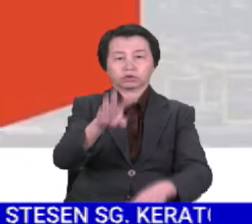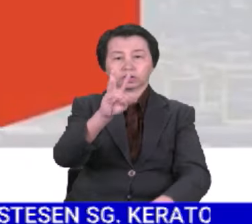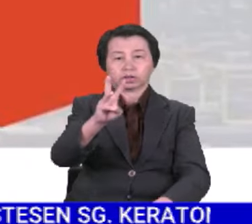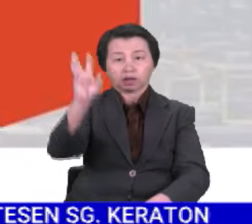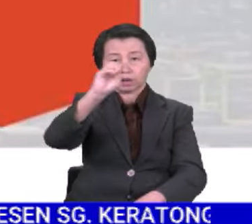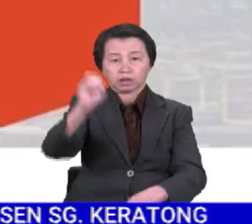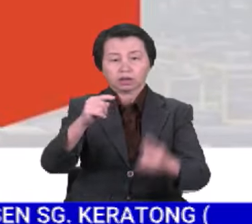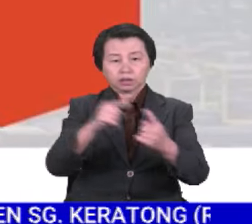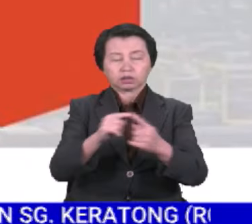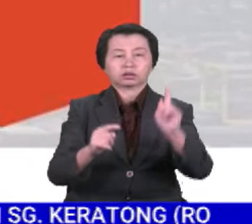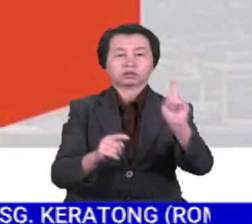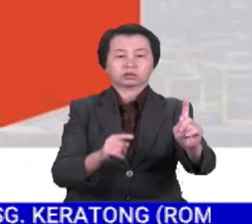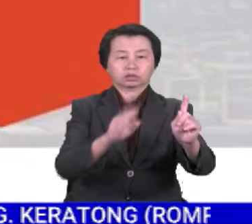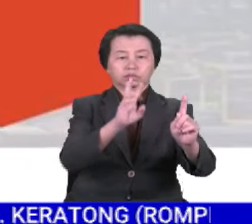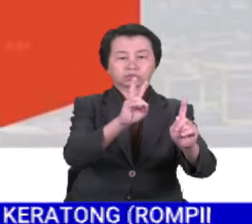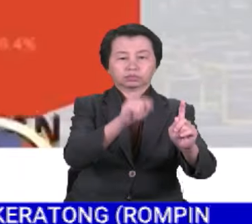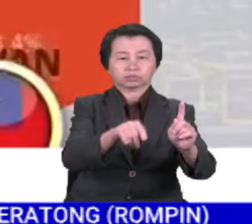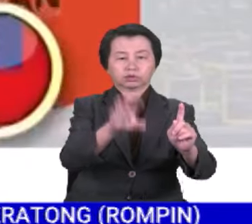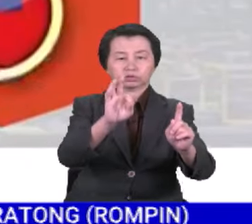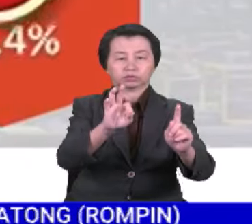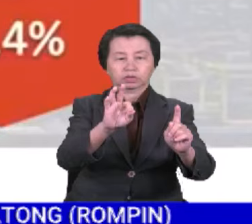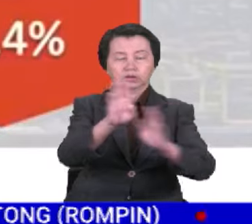kepada 107